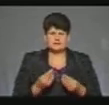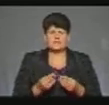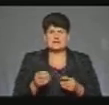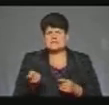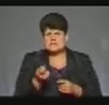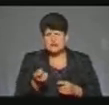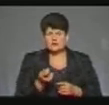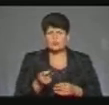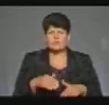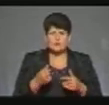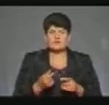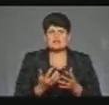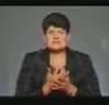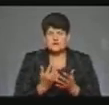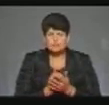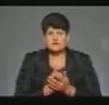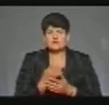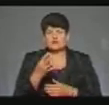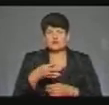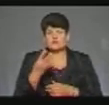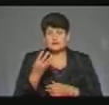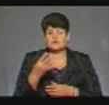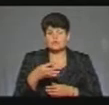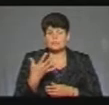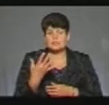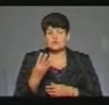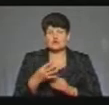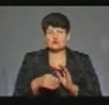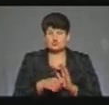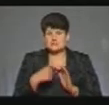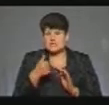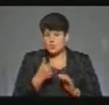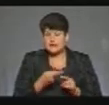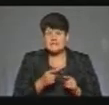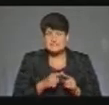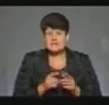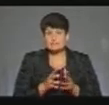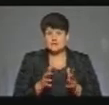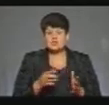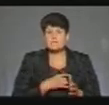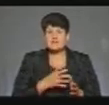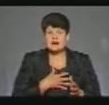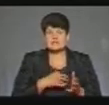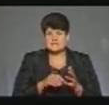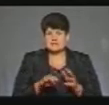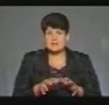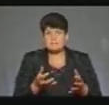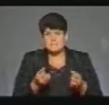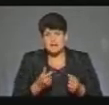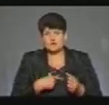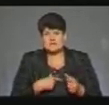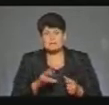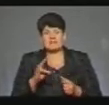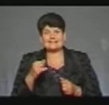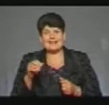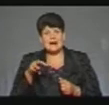зерном, і пропонували заробітки. Все-таки 44, 45, 46 роки – це ще в основному приватне землеволодіння. Тобто брали до себе в найм